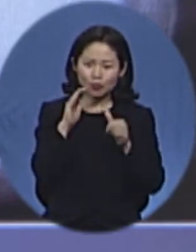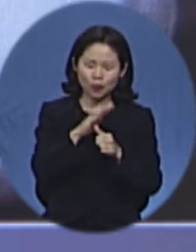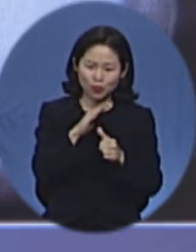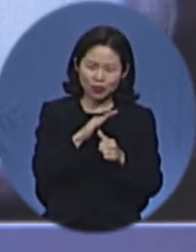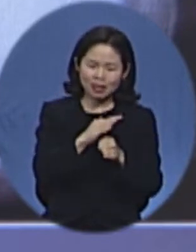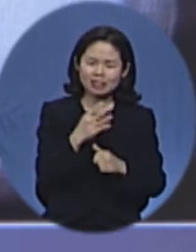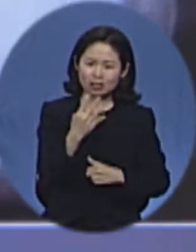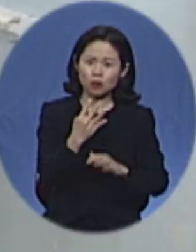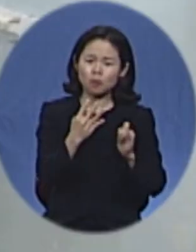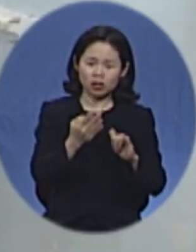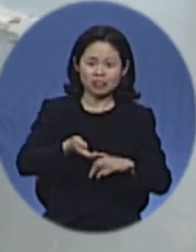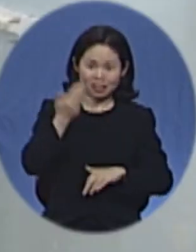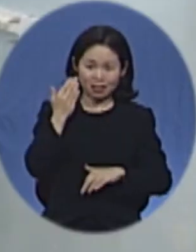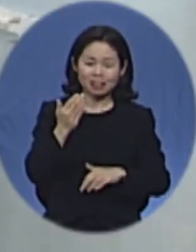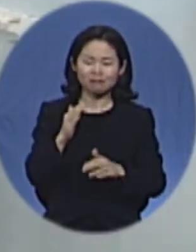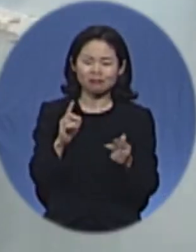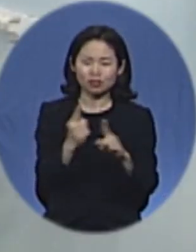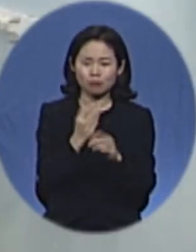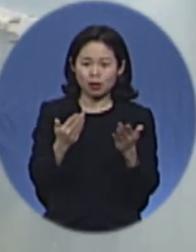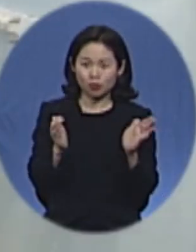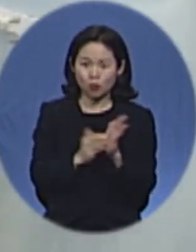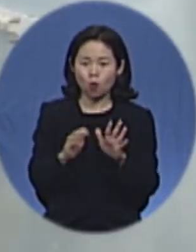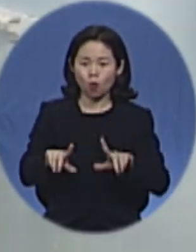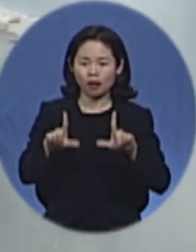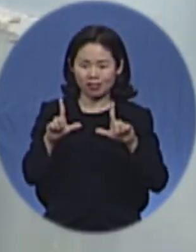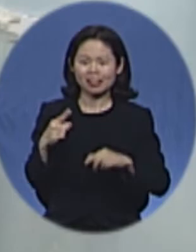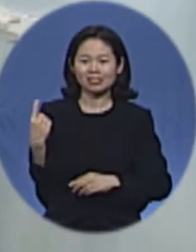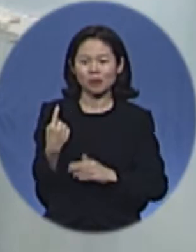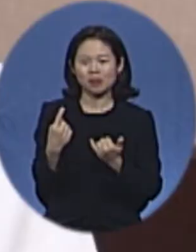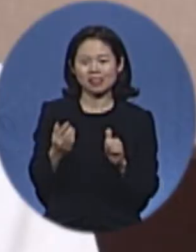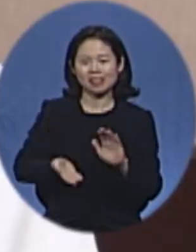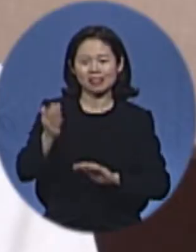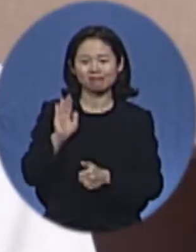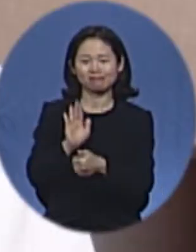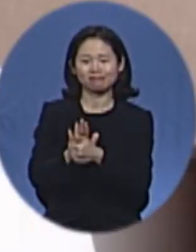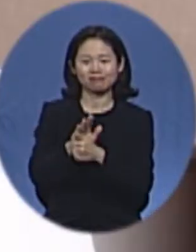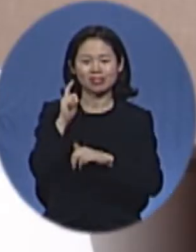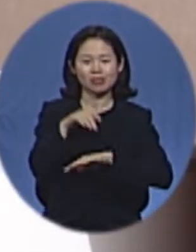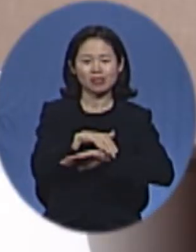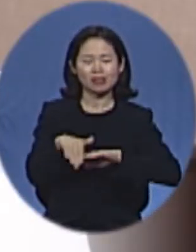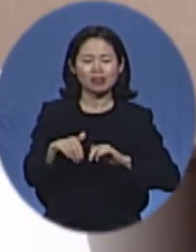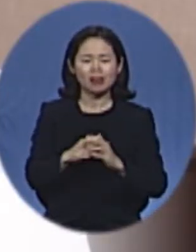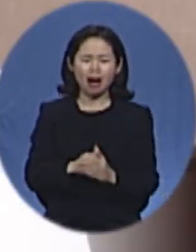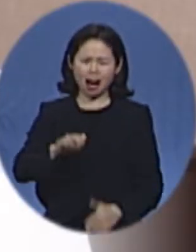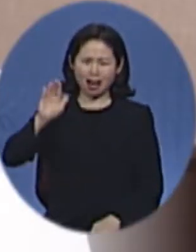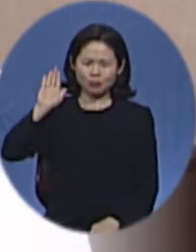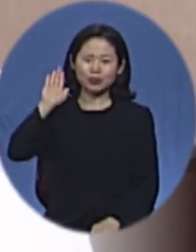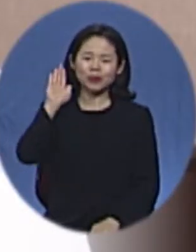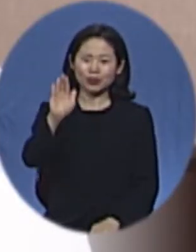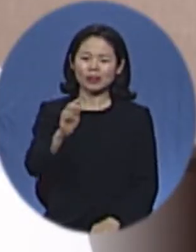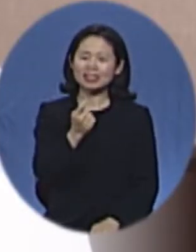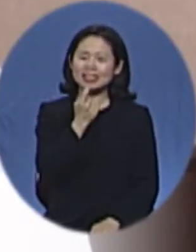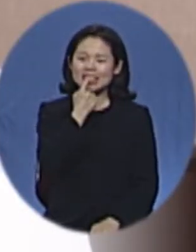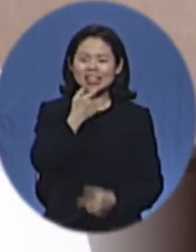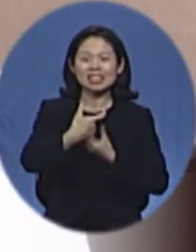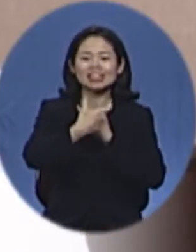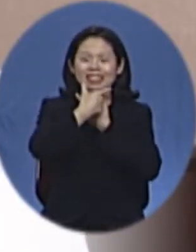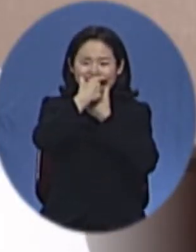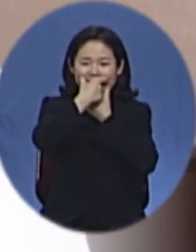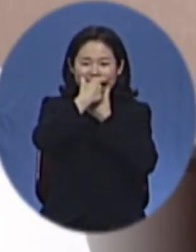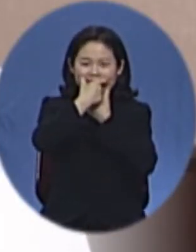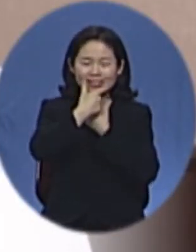치료를 받았고 올해도 1,000명 이상을 지원할 계획입니다. 향후는 우리가 치아